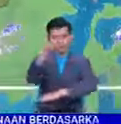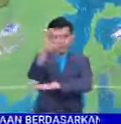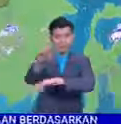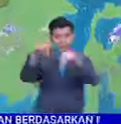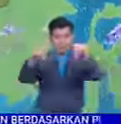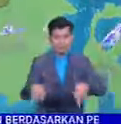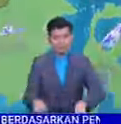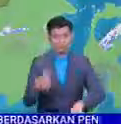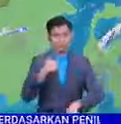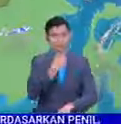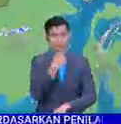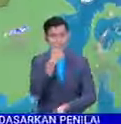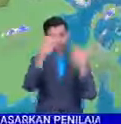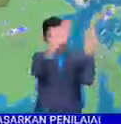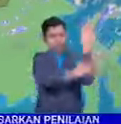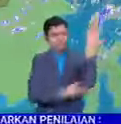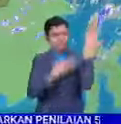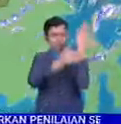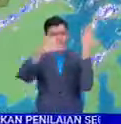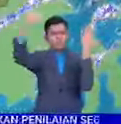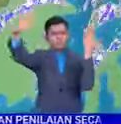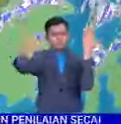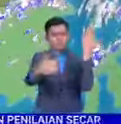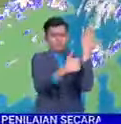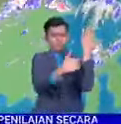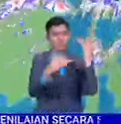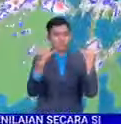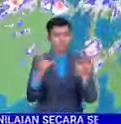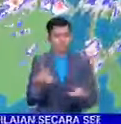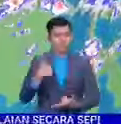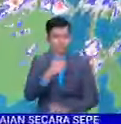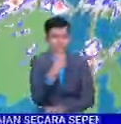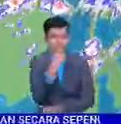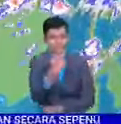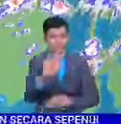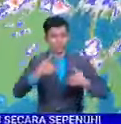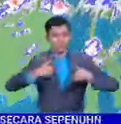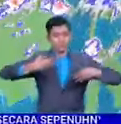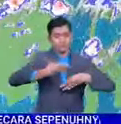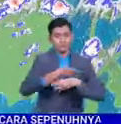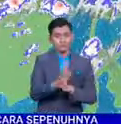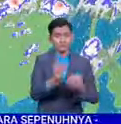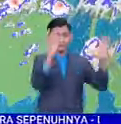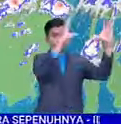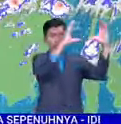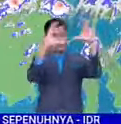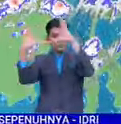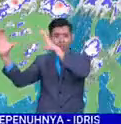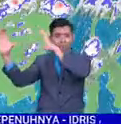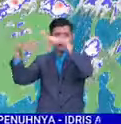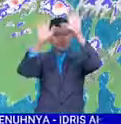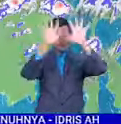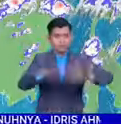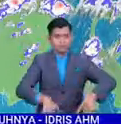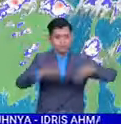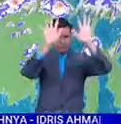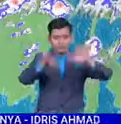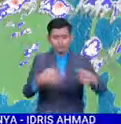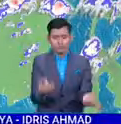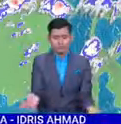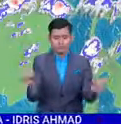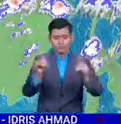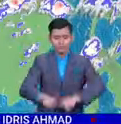kepada imej satelit terkini. Dapat diperhatikan ketika ini terdapat pembentukan kelompok awan hujan di